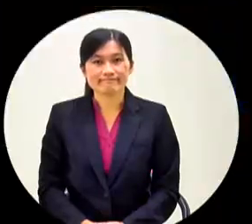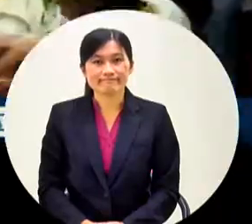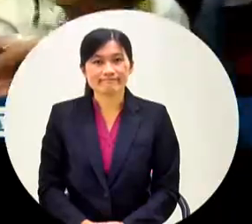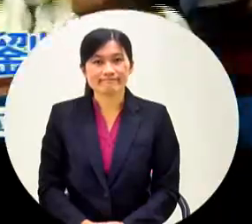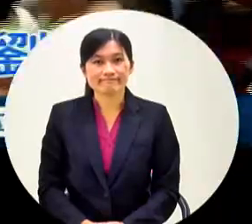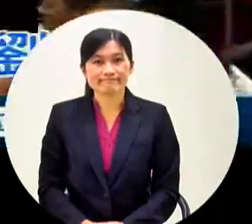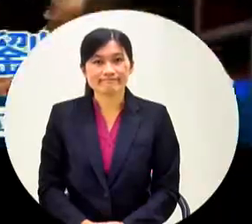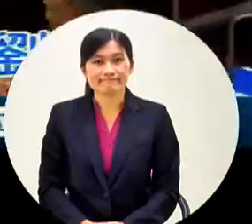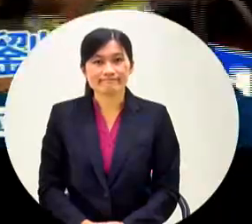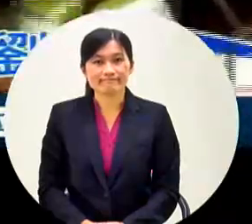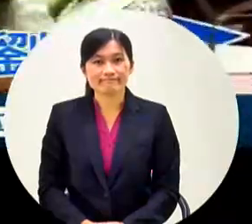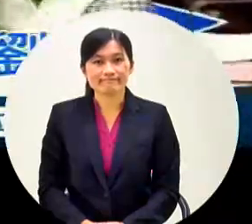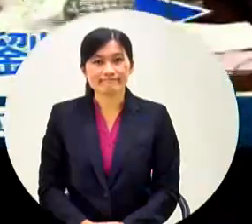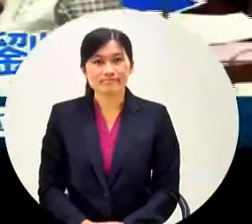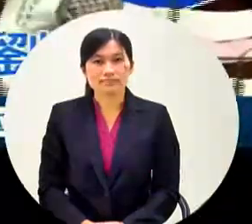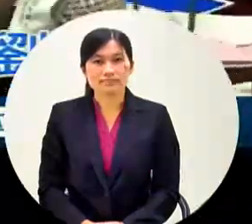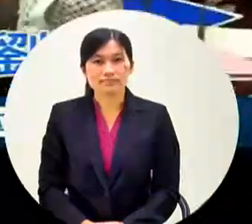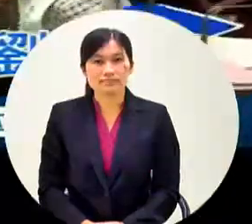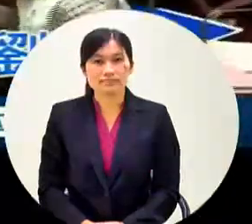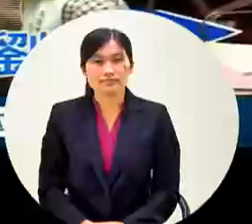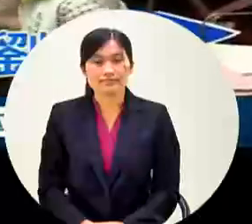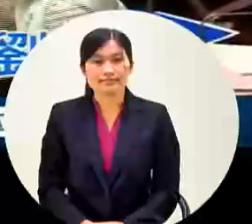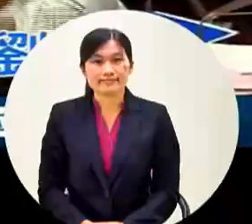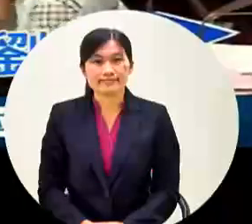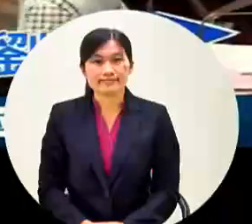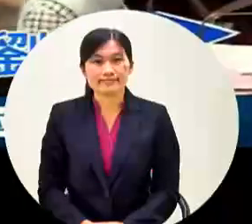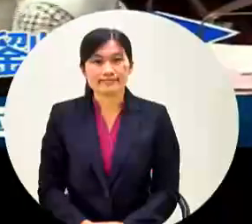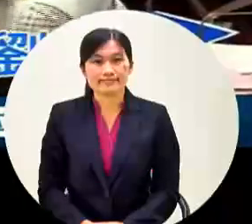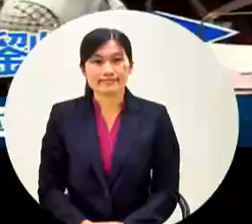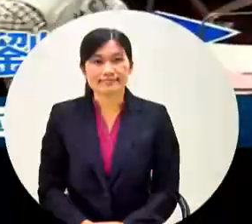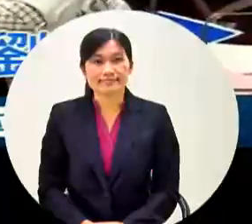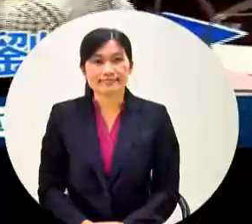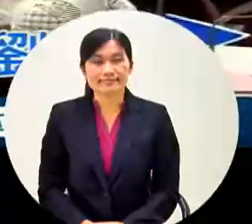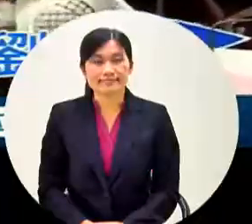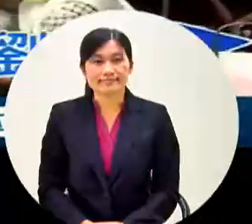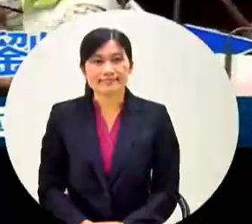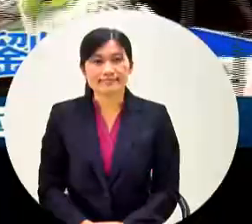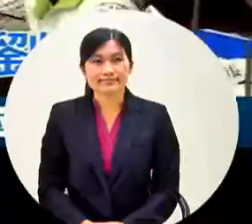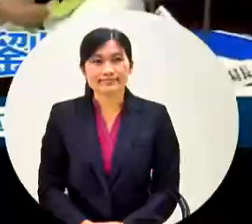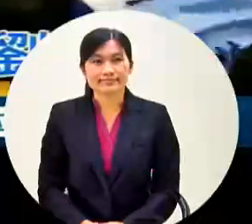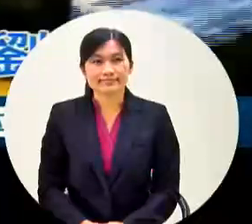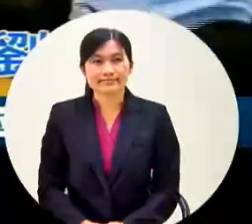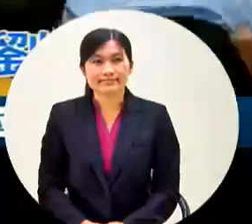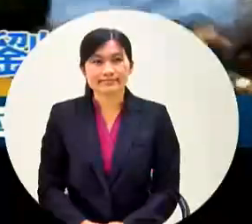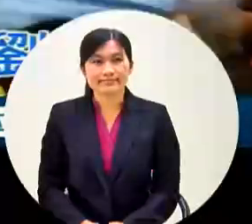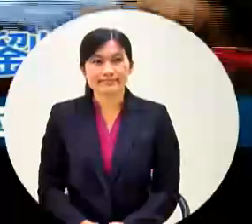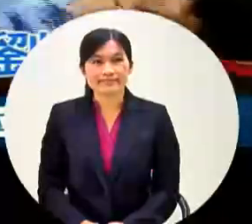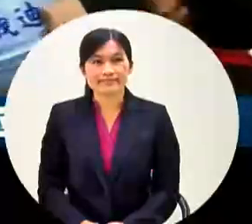请你们。